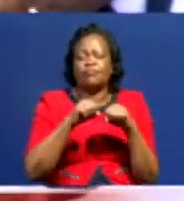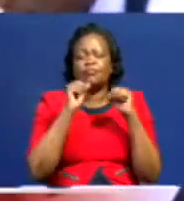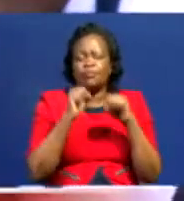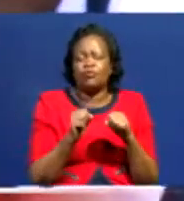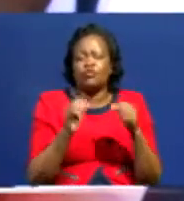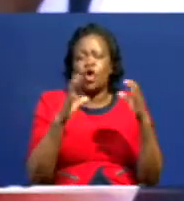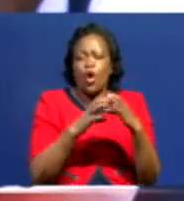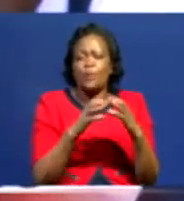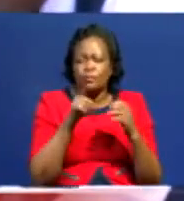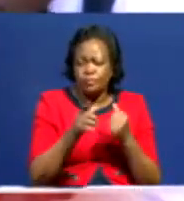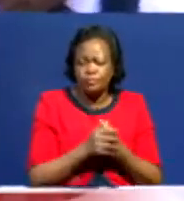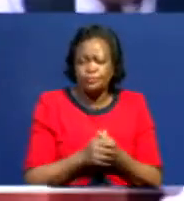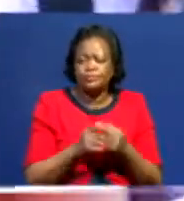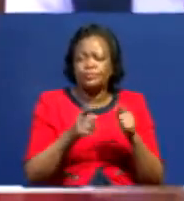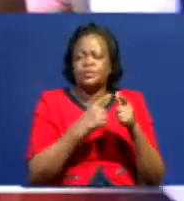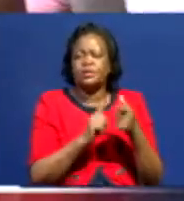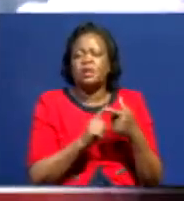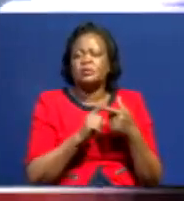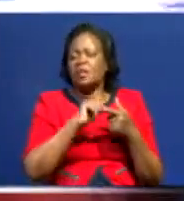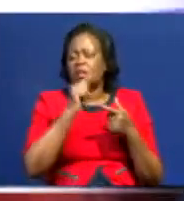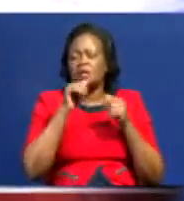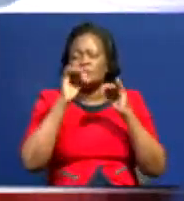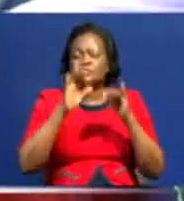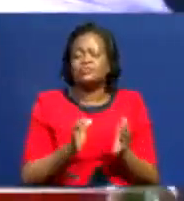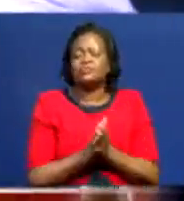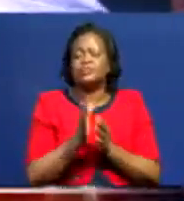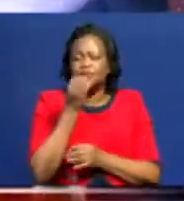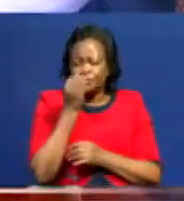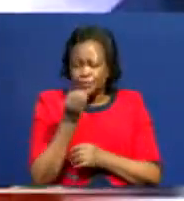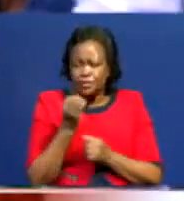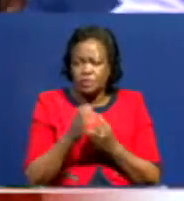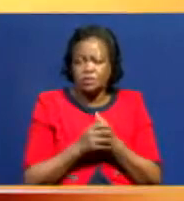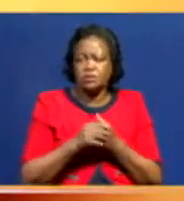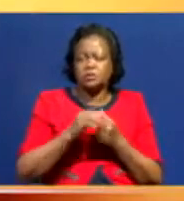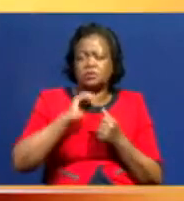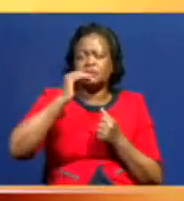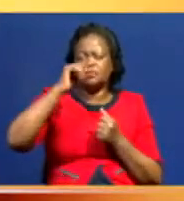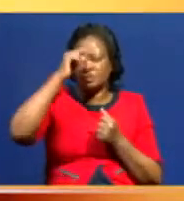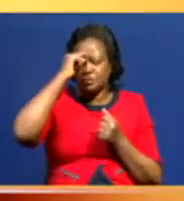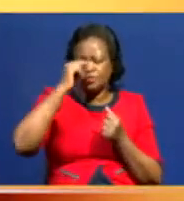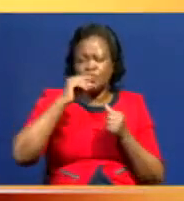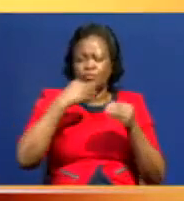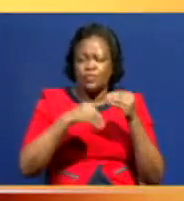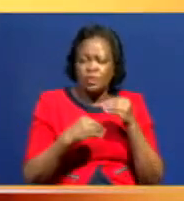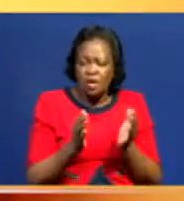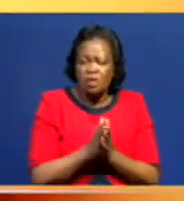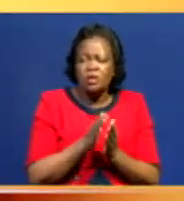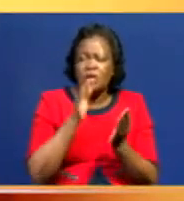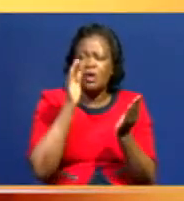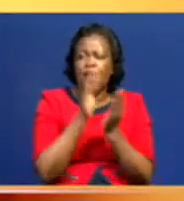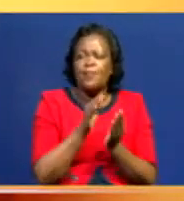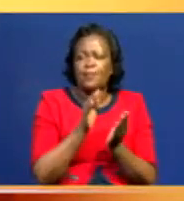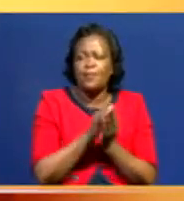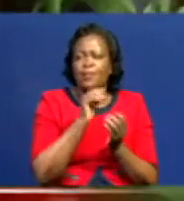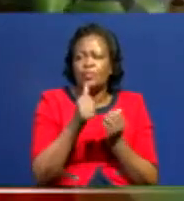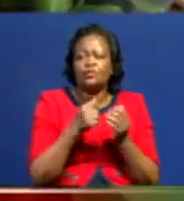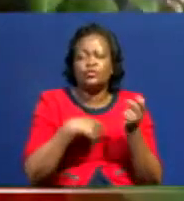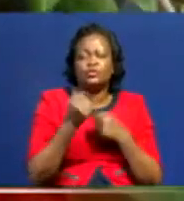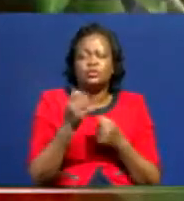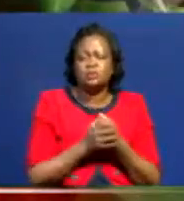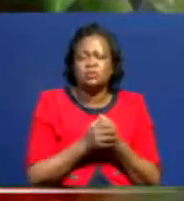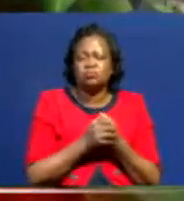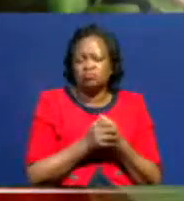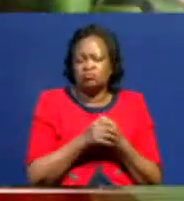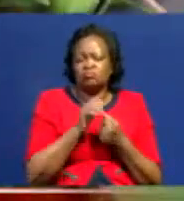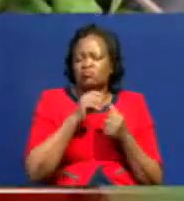kampuni ya Rivatex, halmashauri ya kilimo na chakula, serikali ya kaunti ya Busia na benki ya ushirika ili kuuza pamba